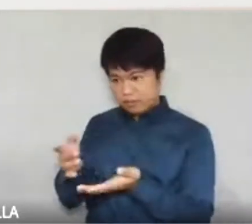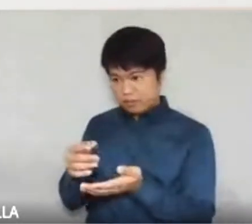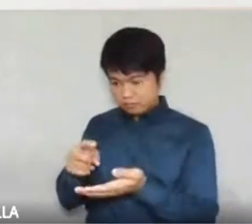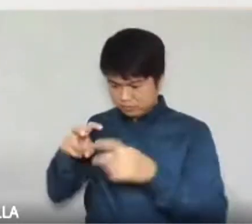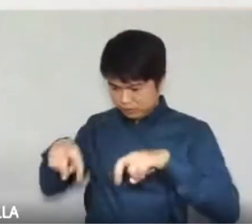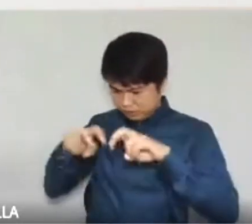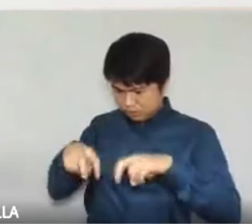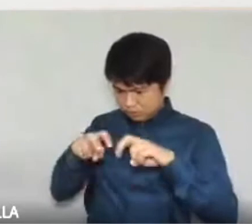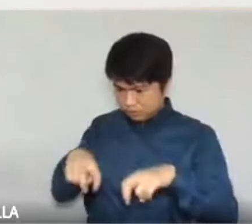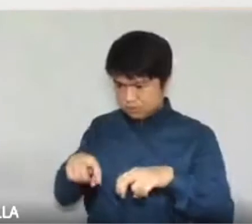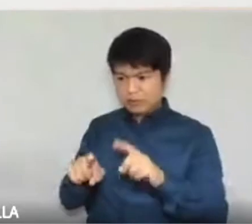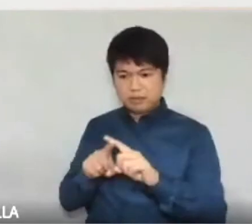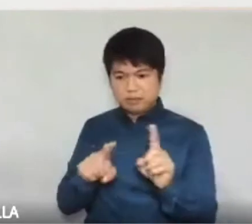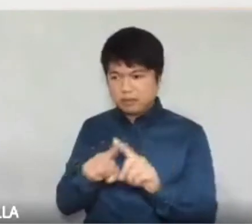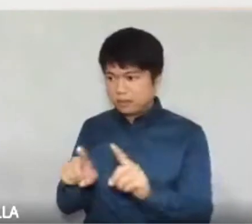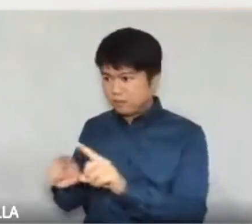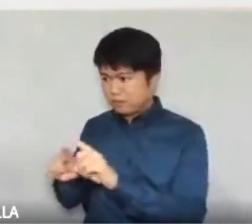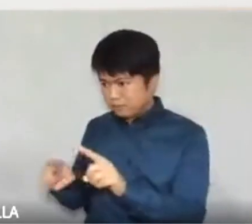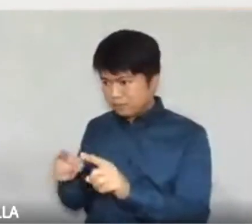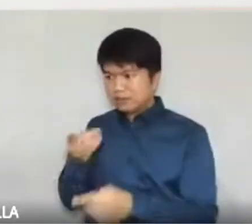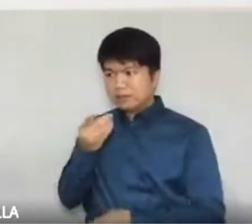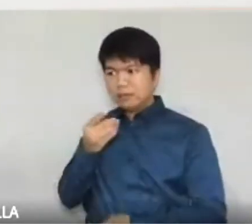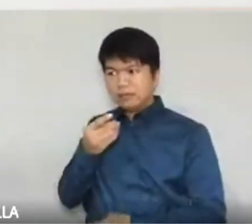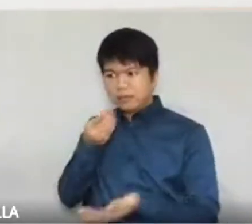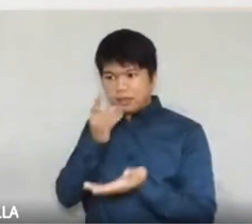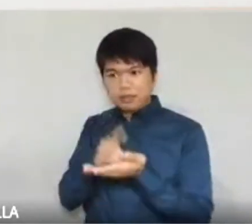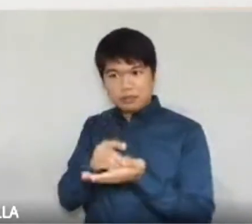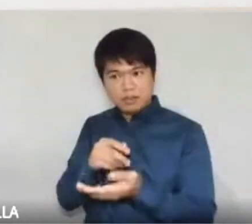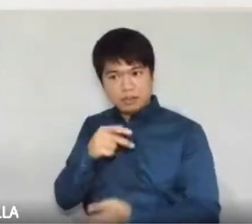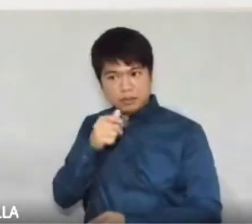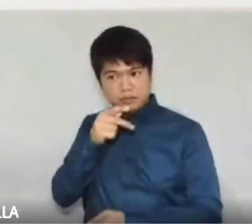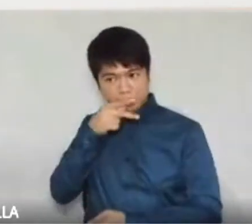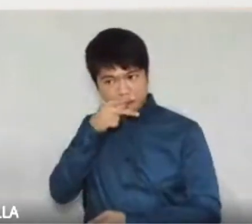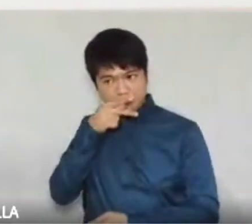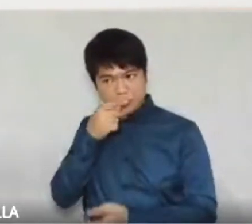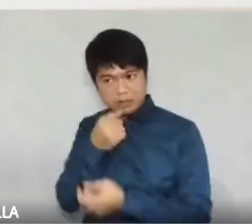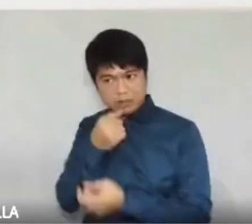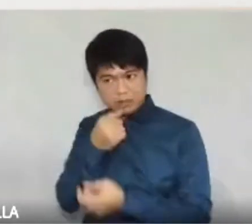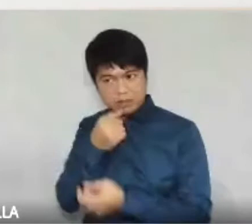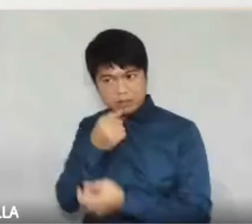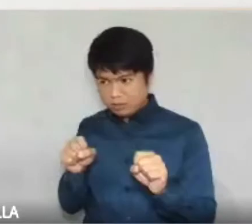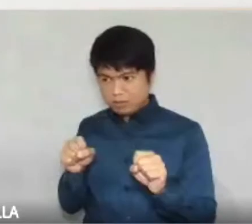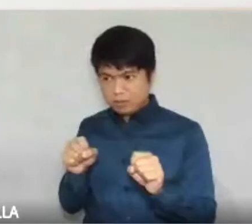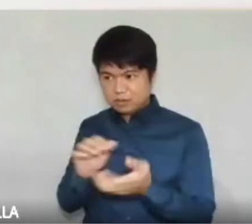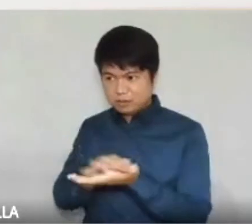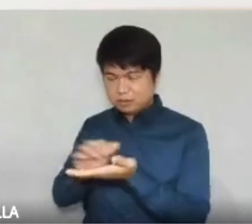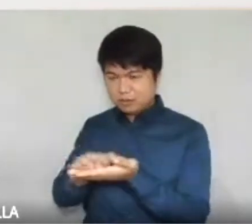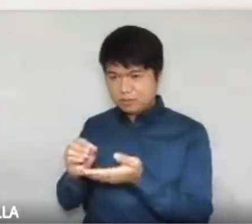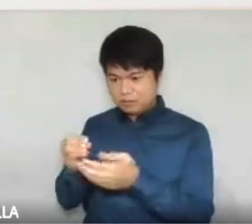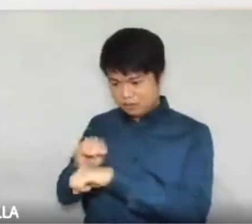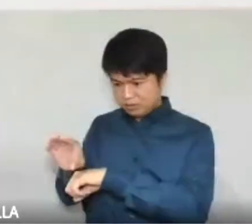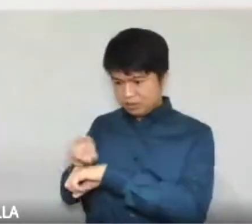anonymization, at iba-iba pang data security practices na pinapayo sa personnel na naghahawak